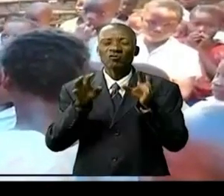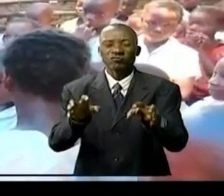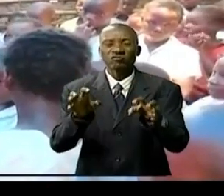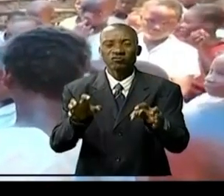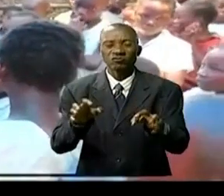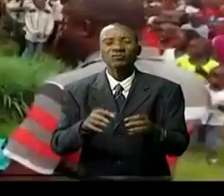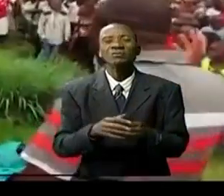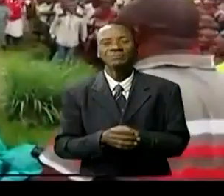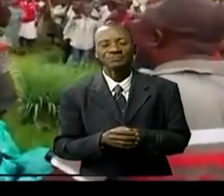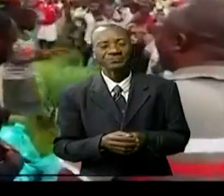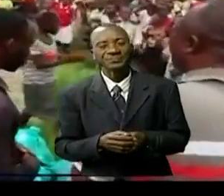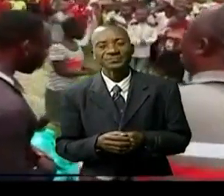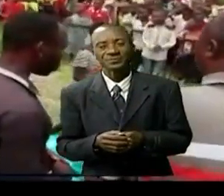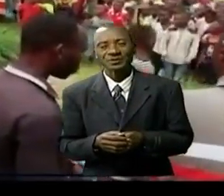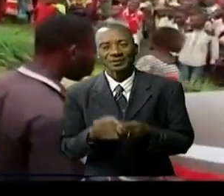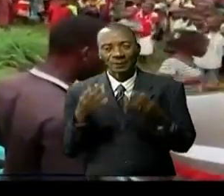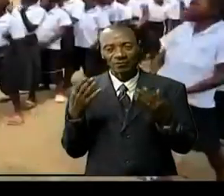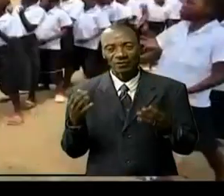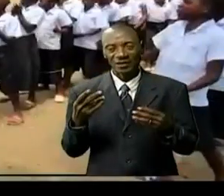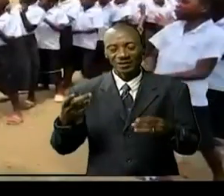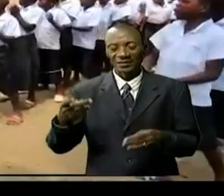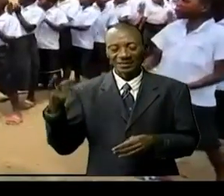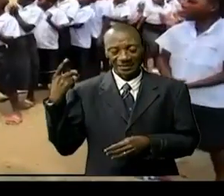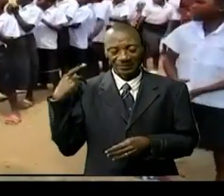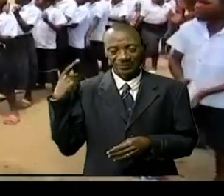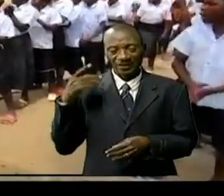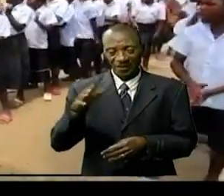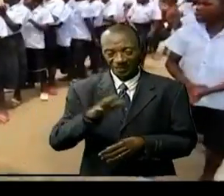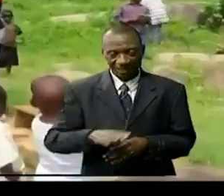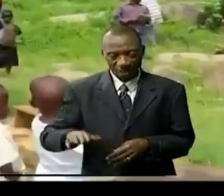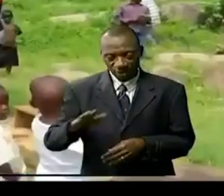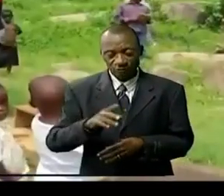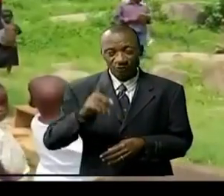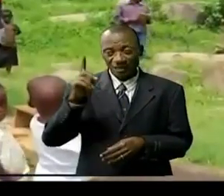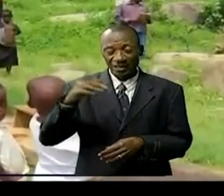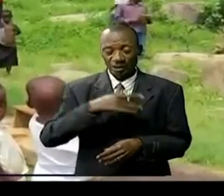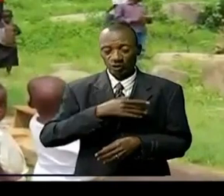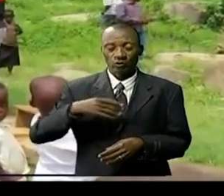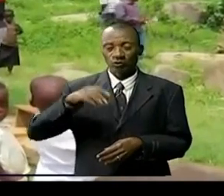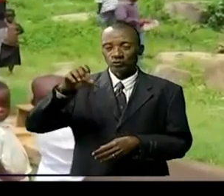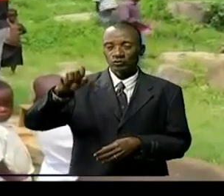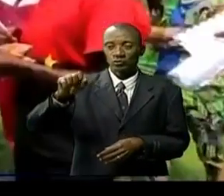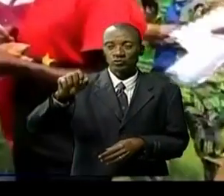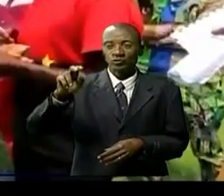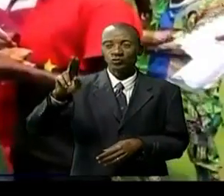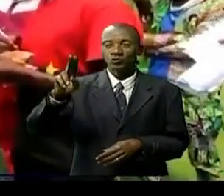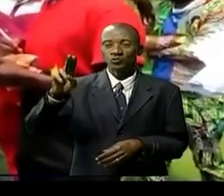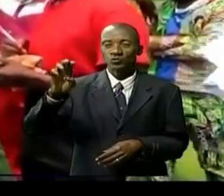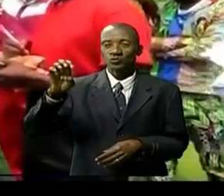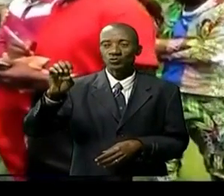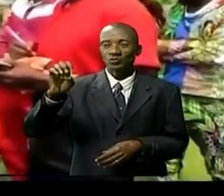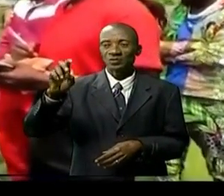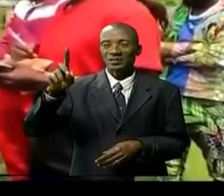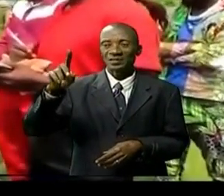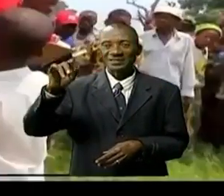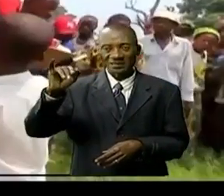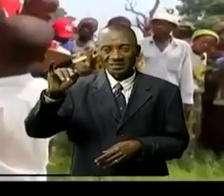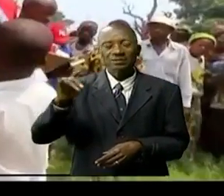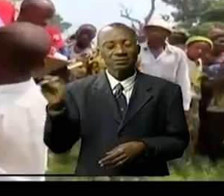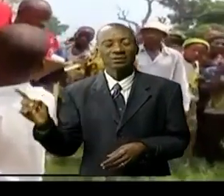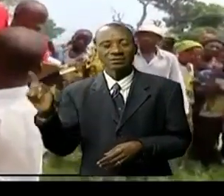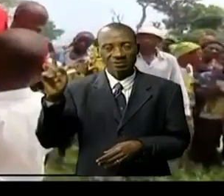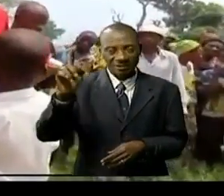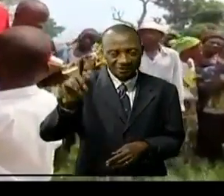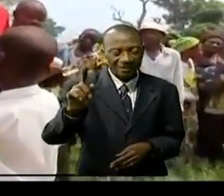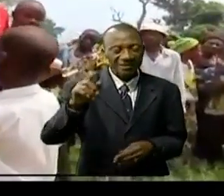à la base il sait par le député national se dit kai un gourou ce dernier soucieux de la matérialisation de